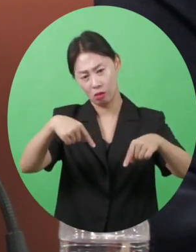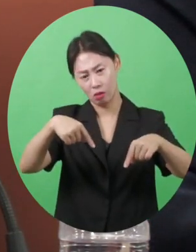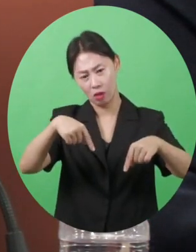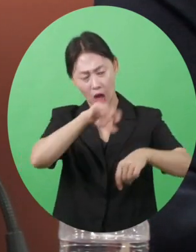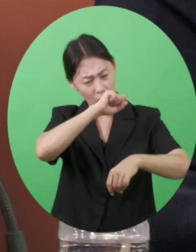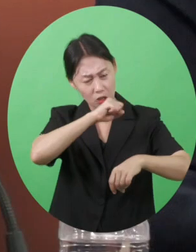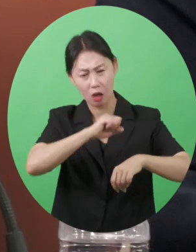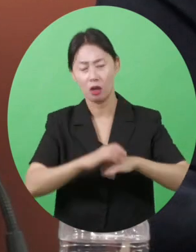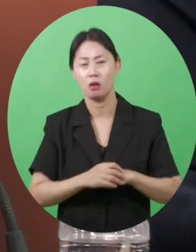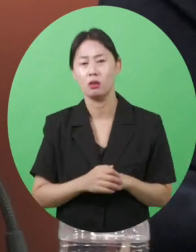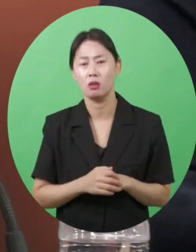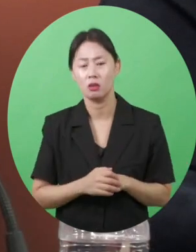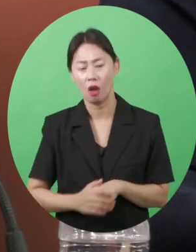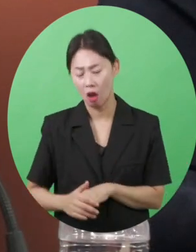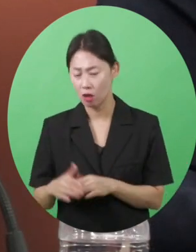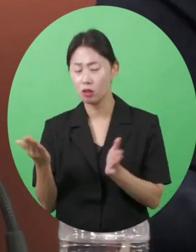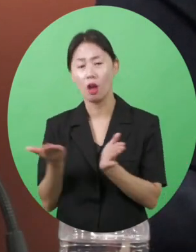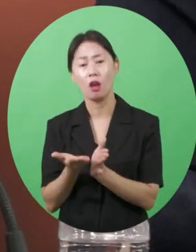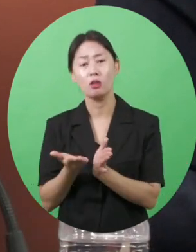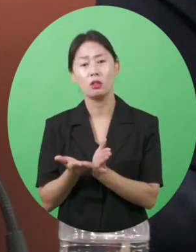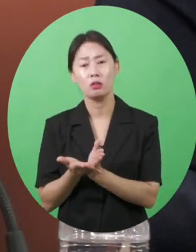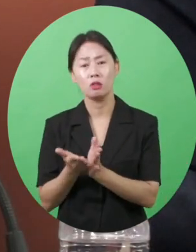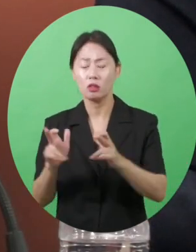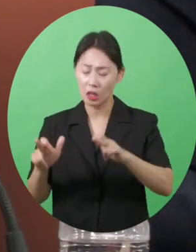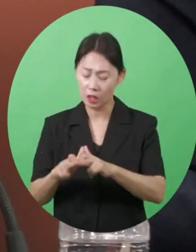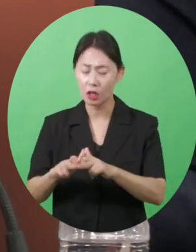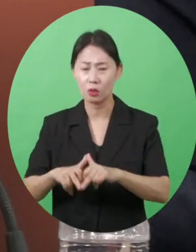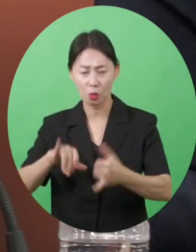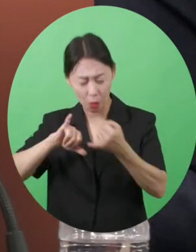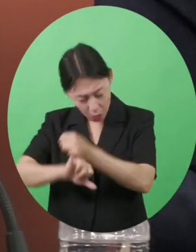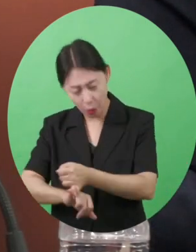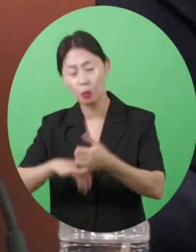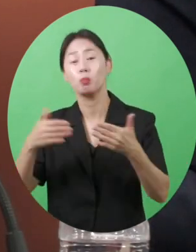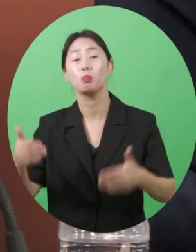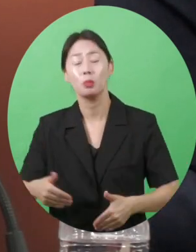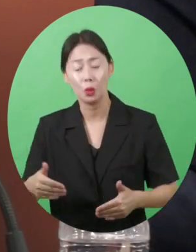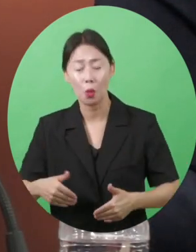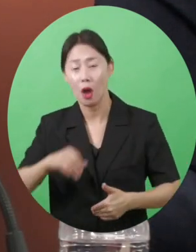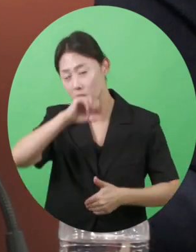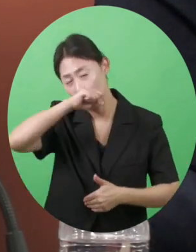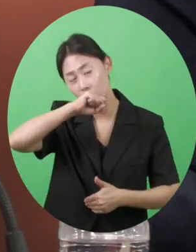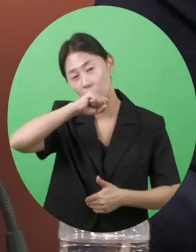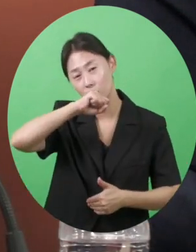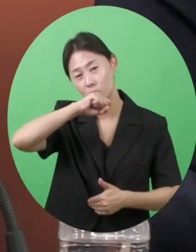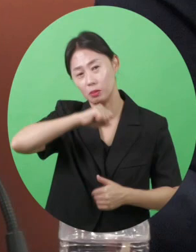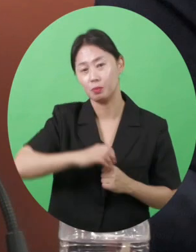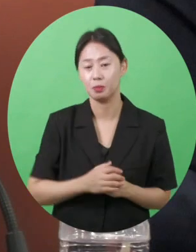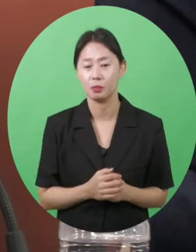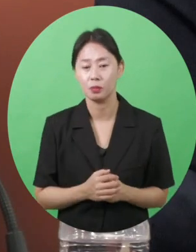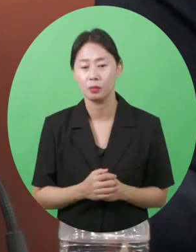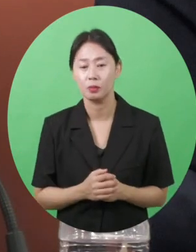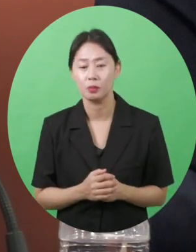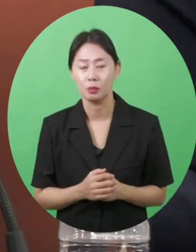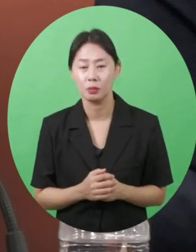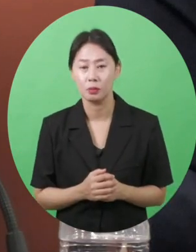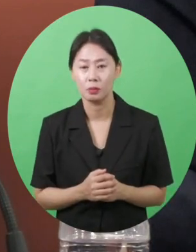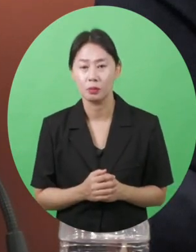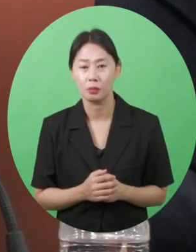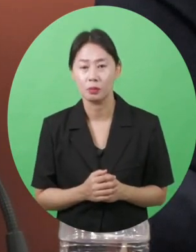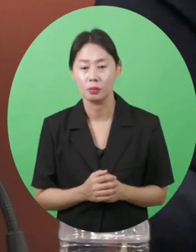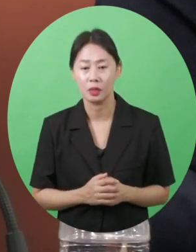않도록 이게 보편 타당한 권리로서 인식되고 즉각적인 회복이 이루어질 수 있도록 최선을